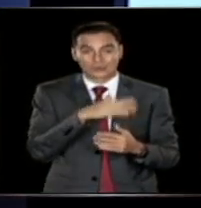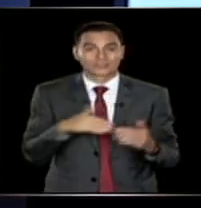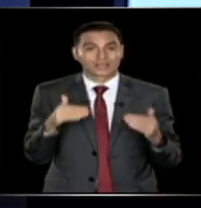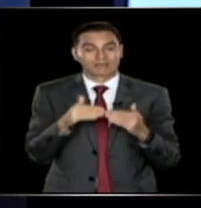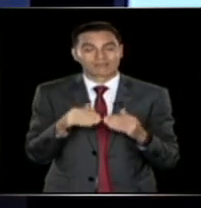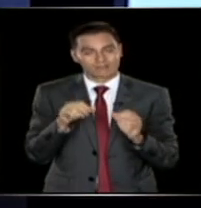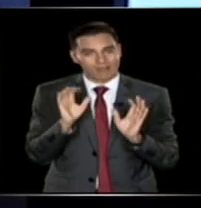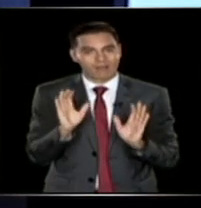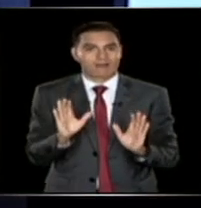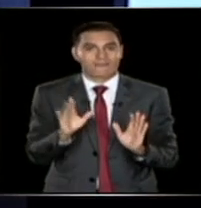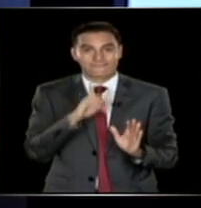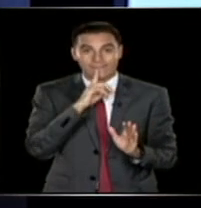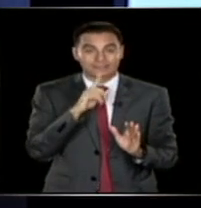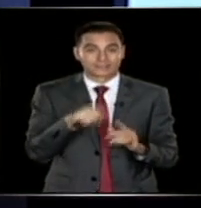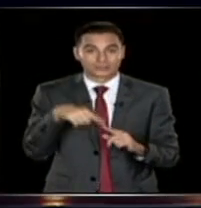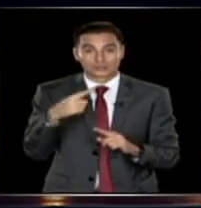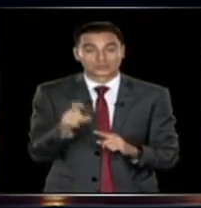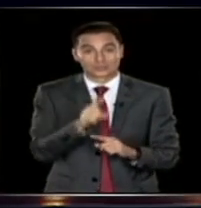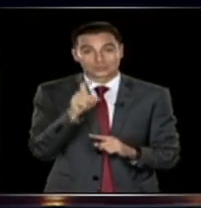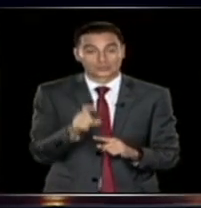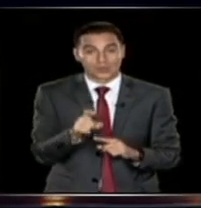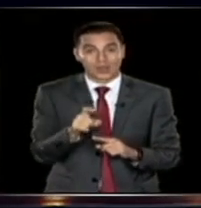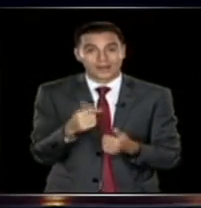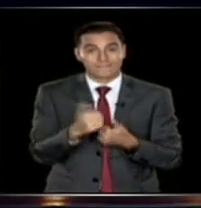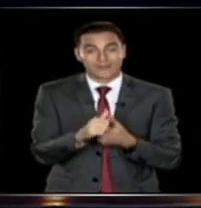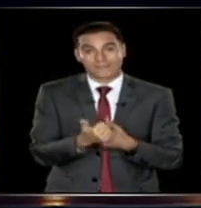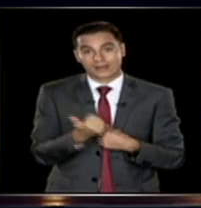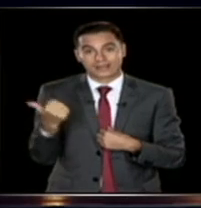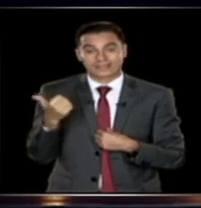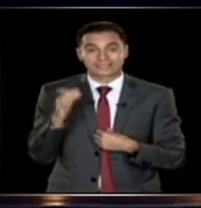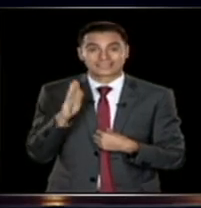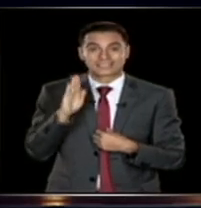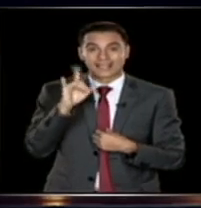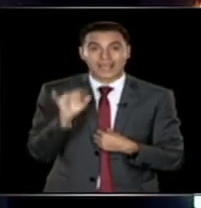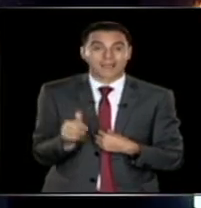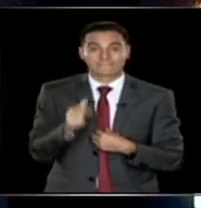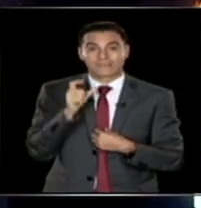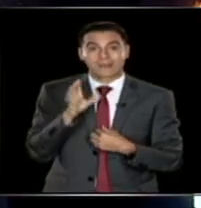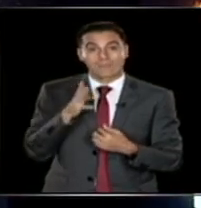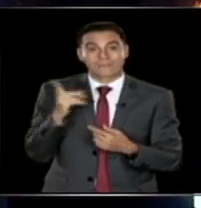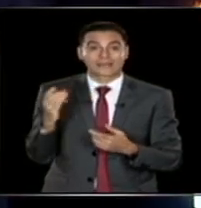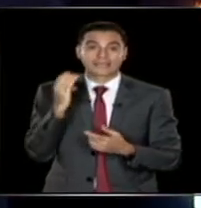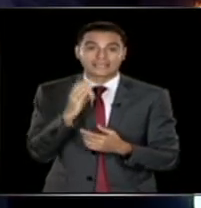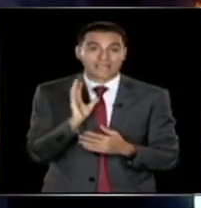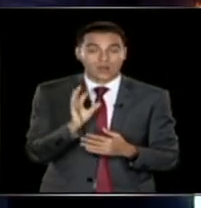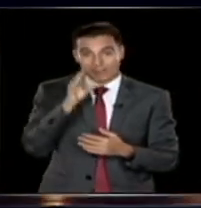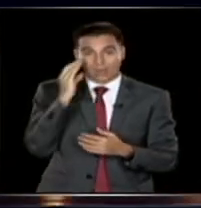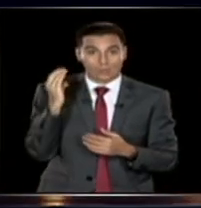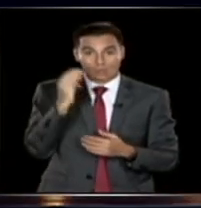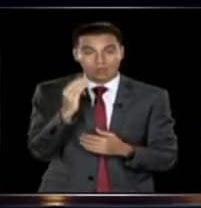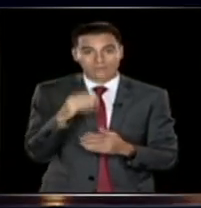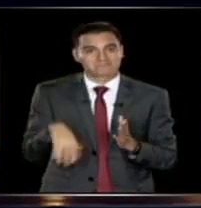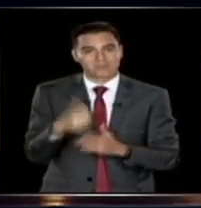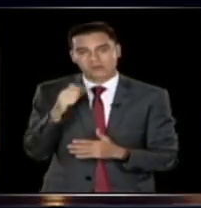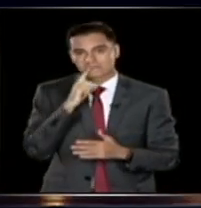تعادلتوا ولكن لسه في سؤال عند سليمان ممكن يتجاوب، ولو